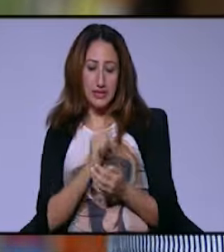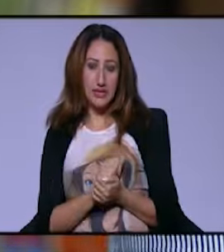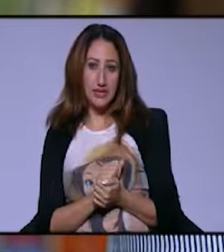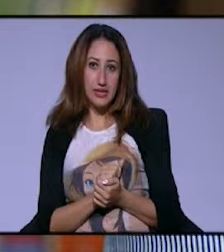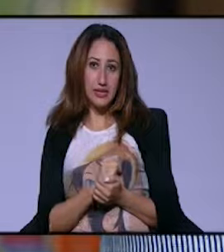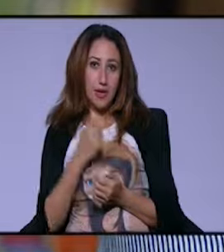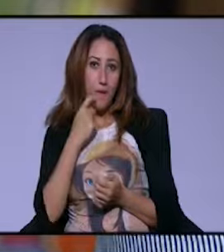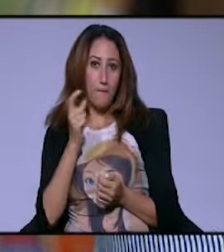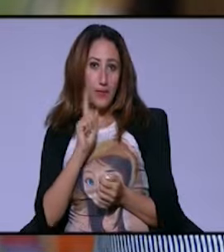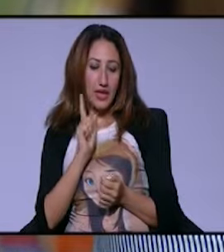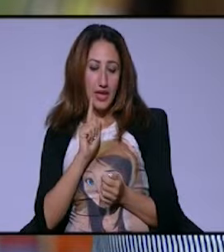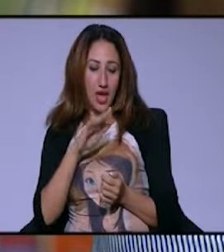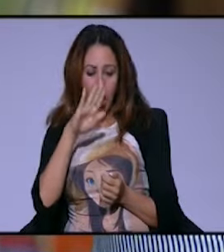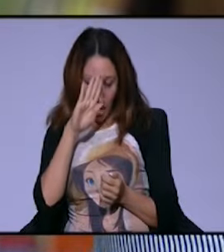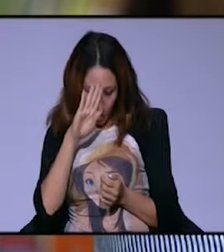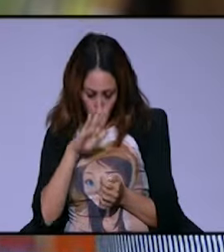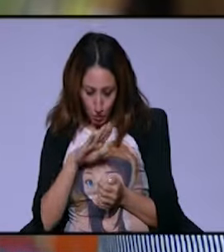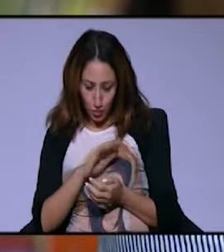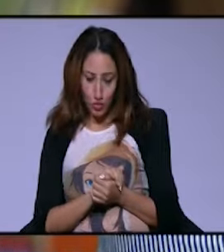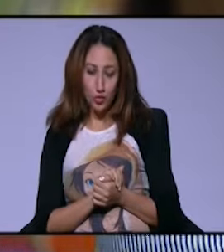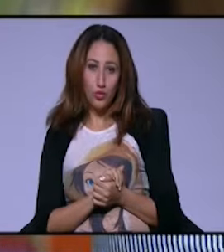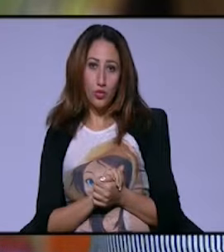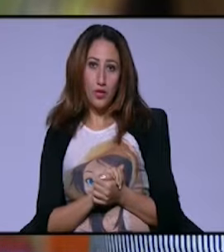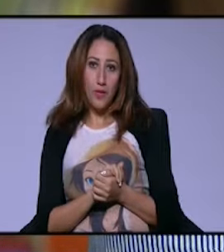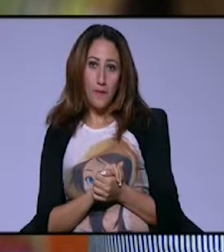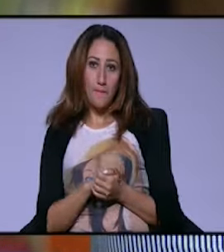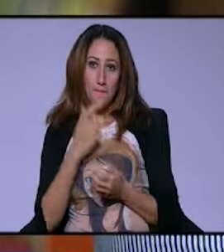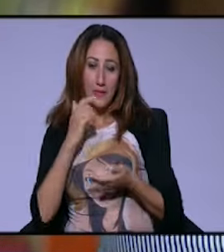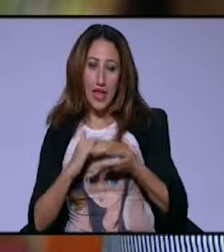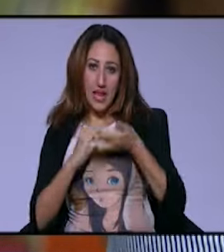إياك نعبد وإياك